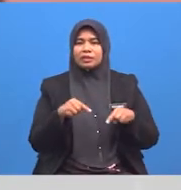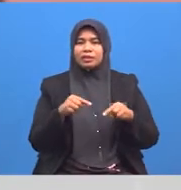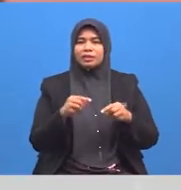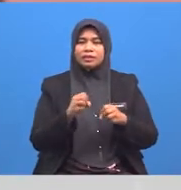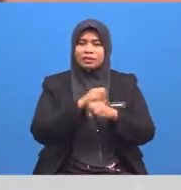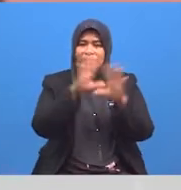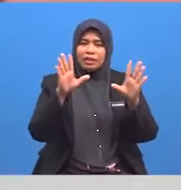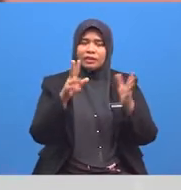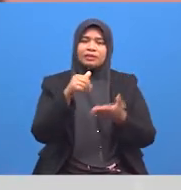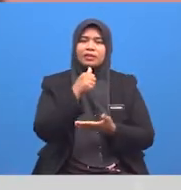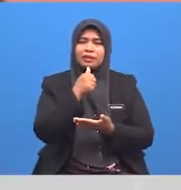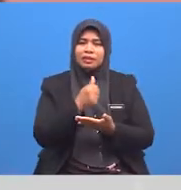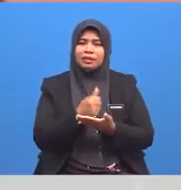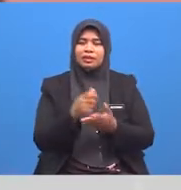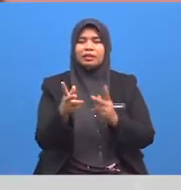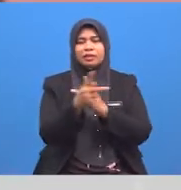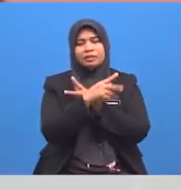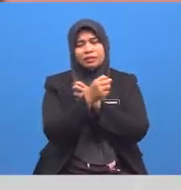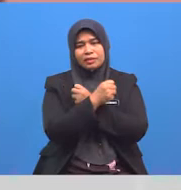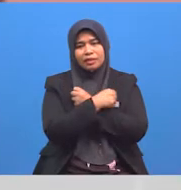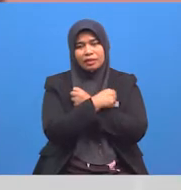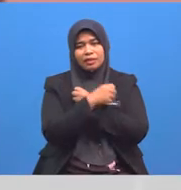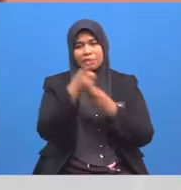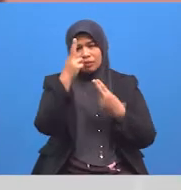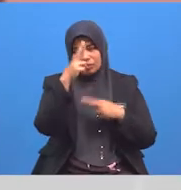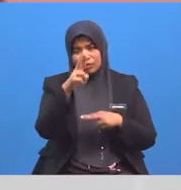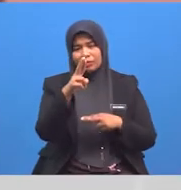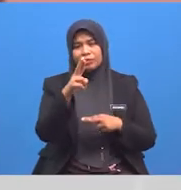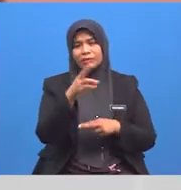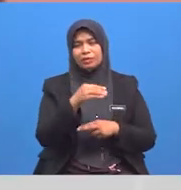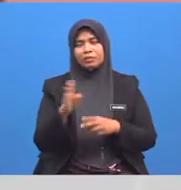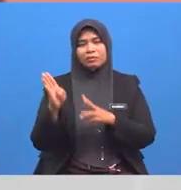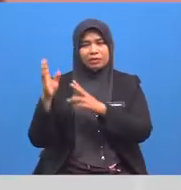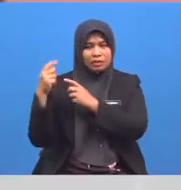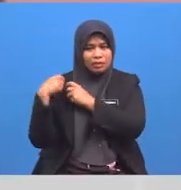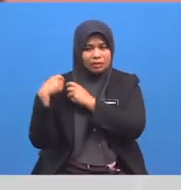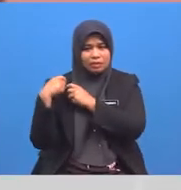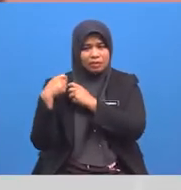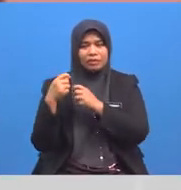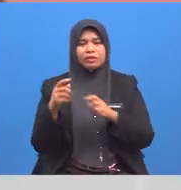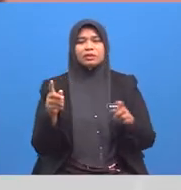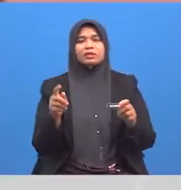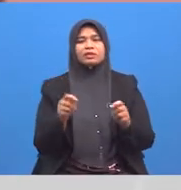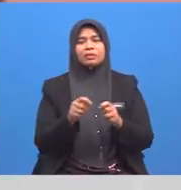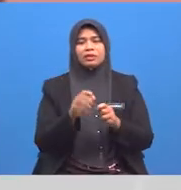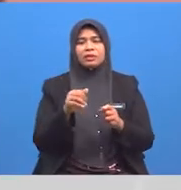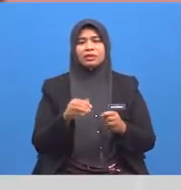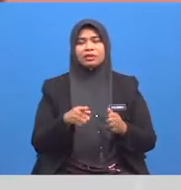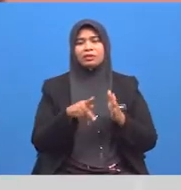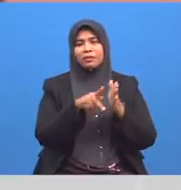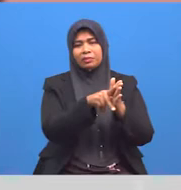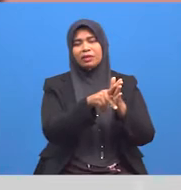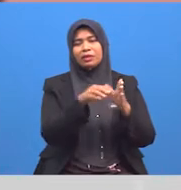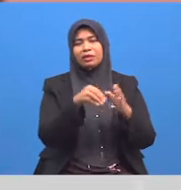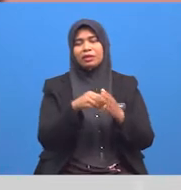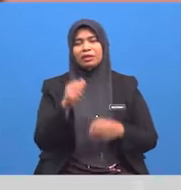bahwa nilai kasih sayang hormat menghormati dan bertanggung jawab seperti yang dipamerkan dalam